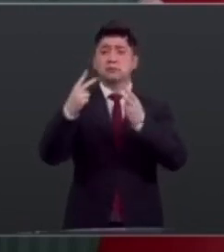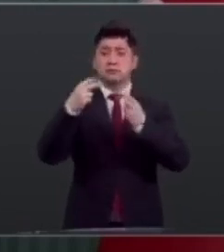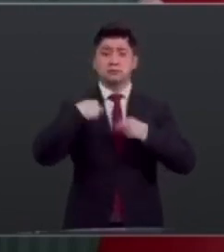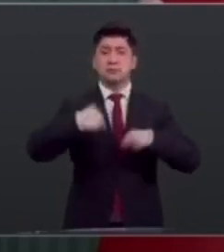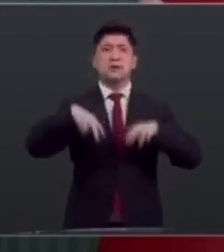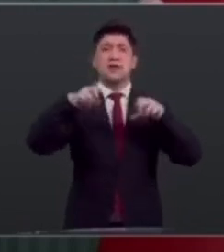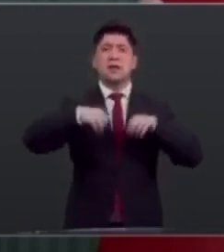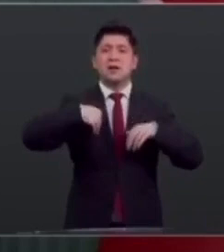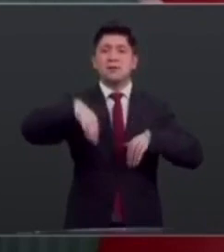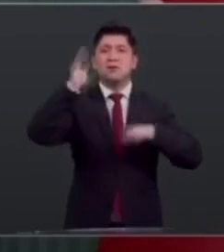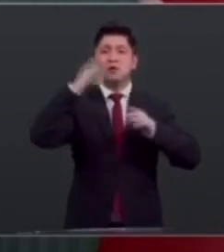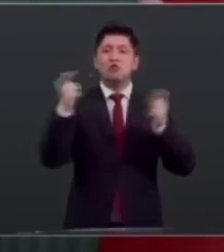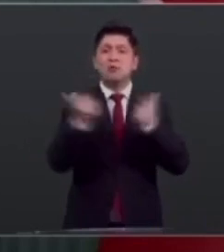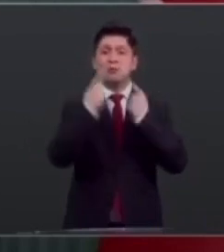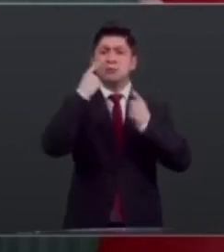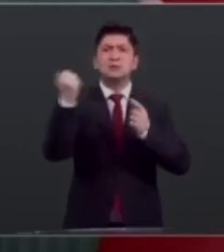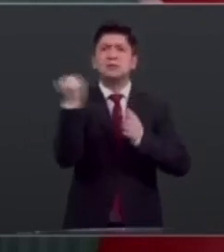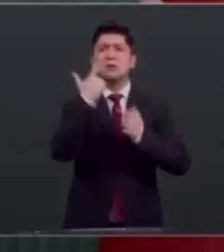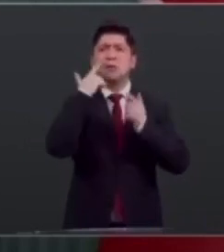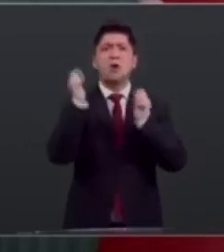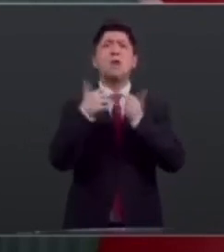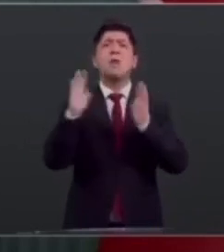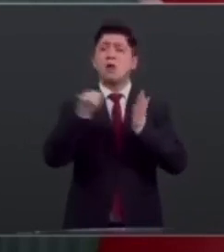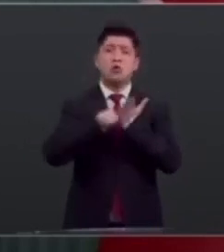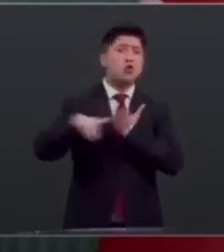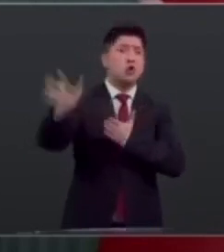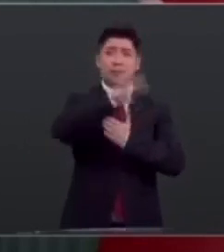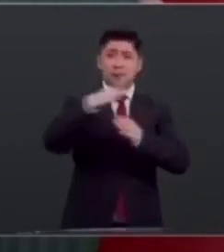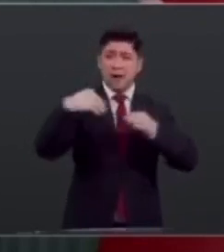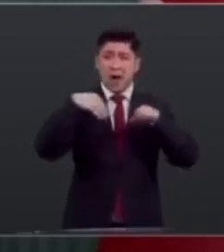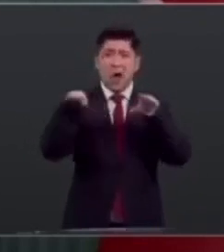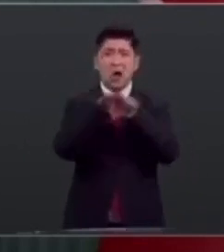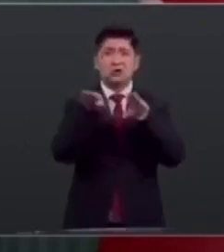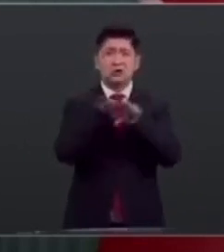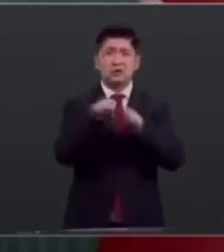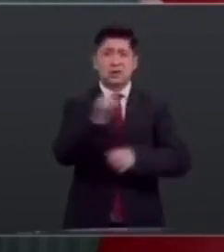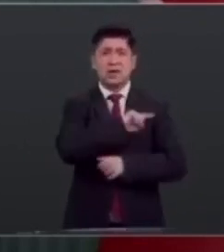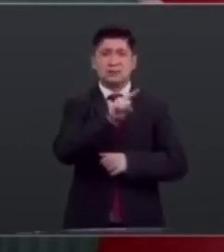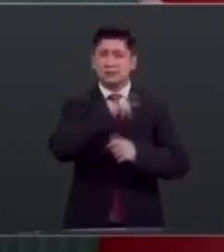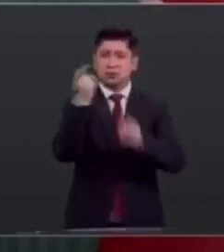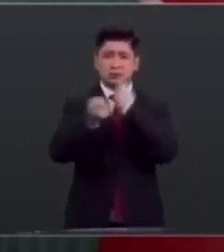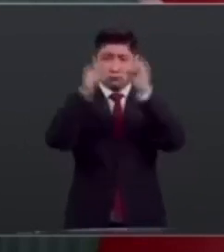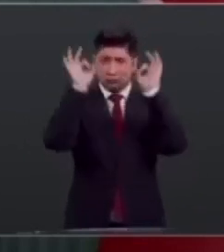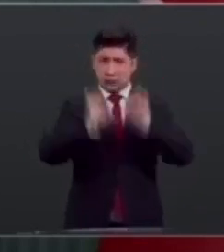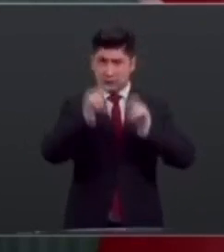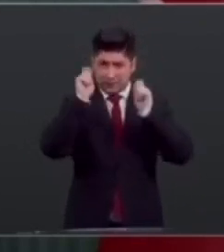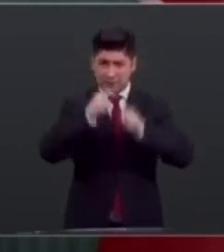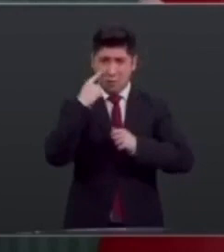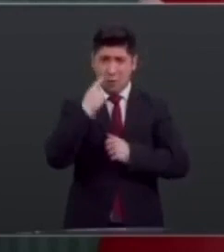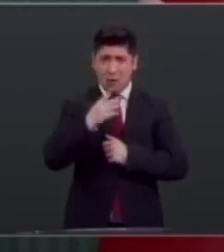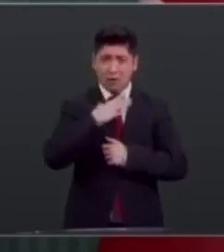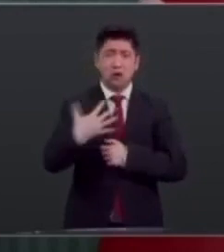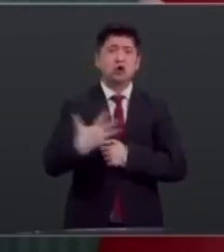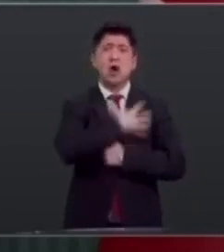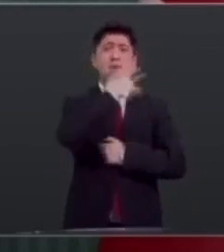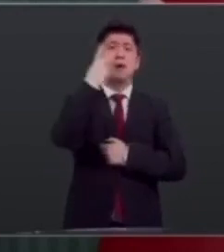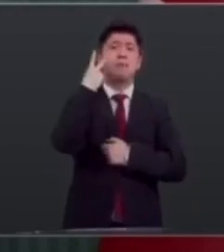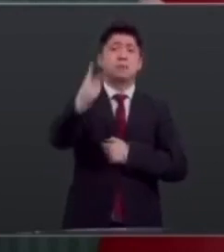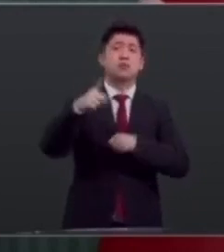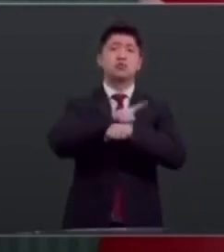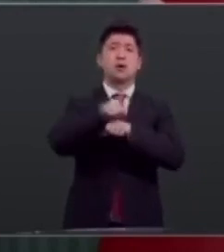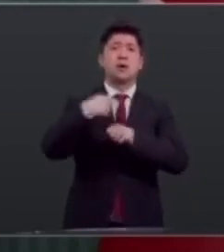sandalye sayılarına bakmadan tüm partilerden eşit temsilciyle başlatılan çalışmalar CHP'nin